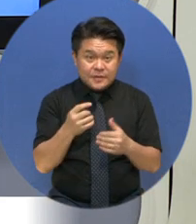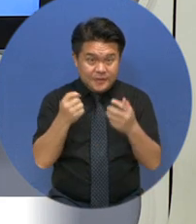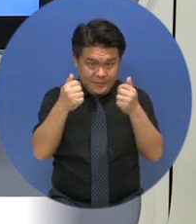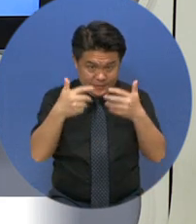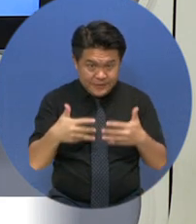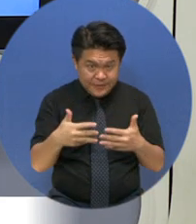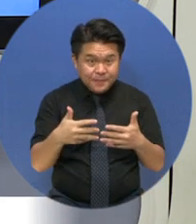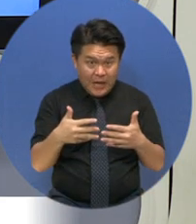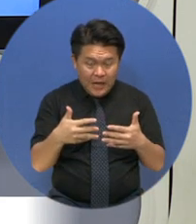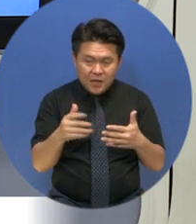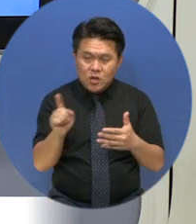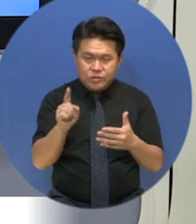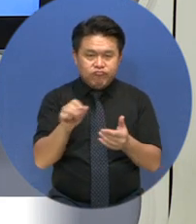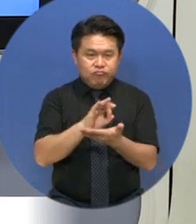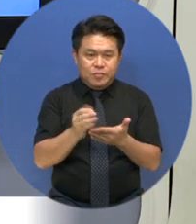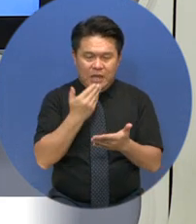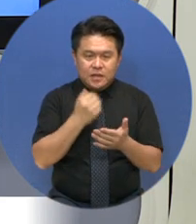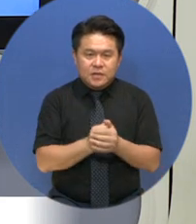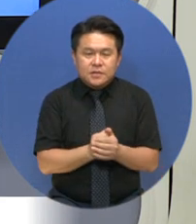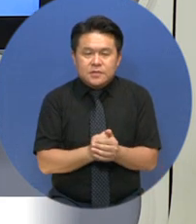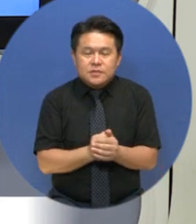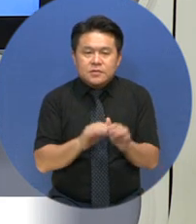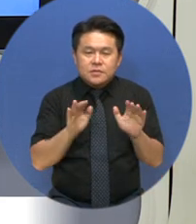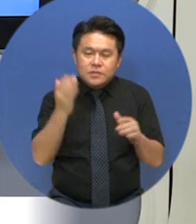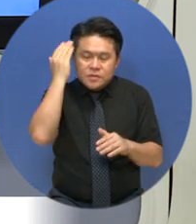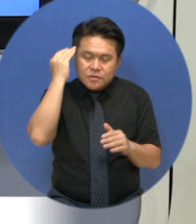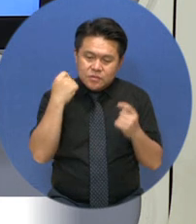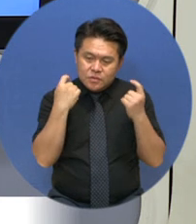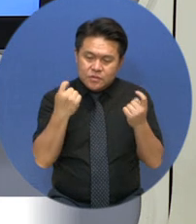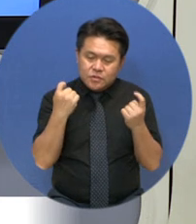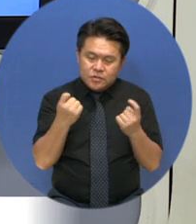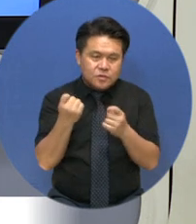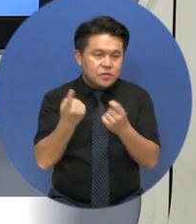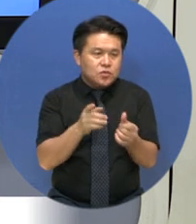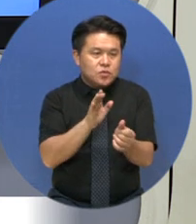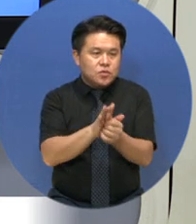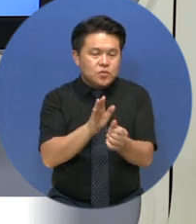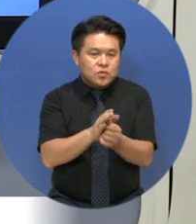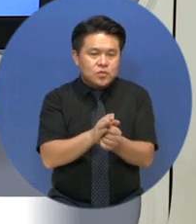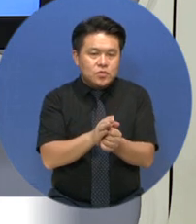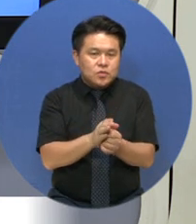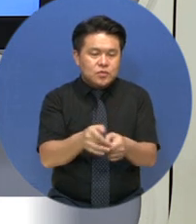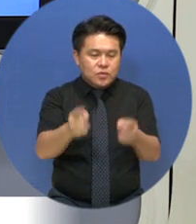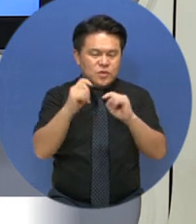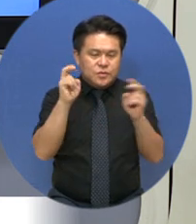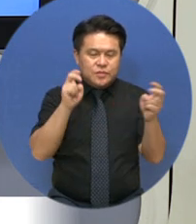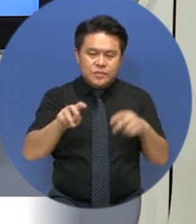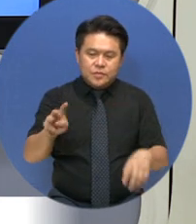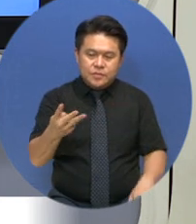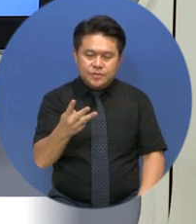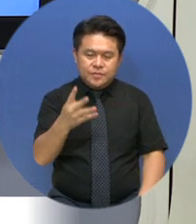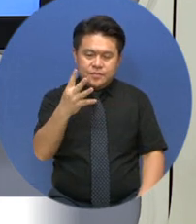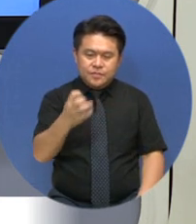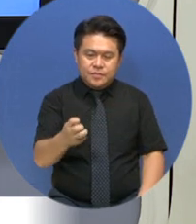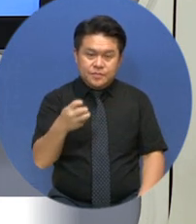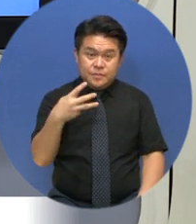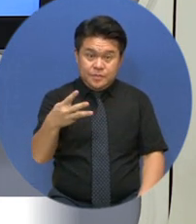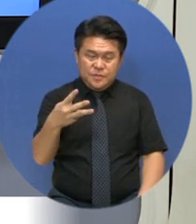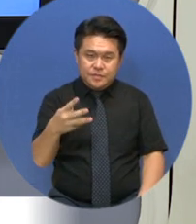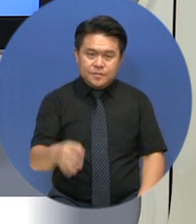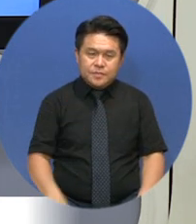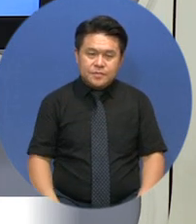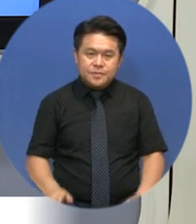국내여행 할인상품 지원사업의 경우 현재까지 300 40 세 개의 여행사가 참여해 1400